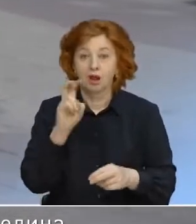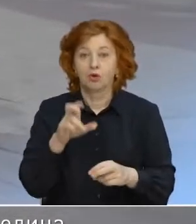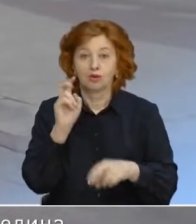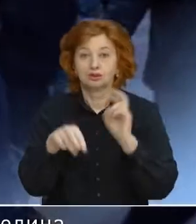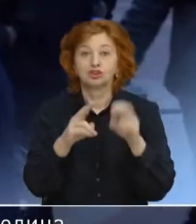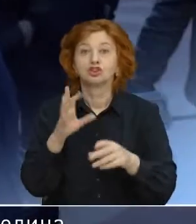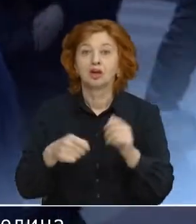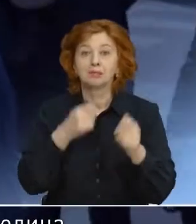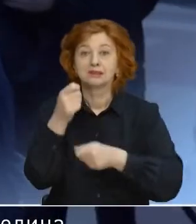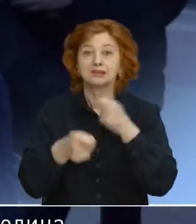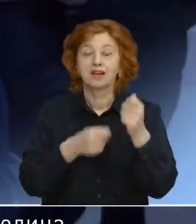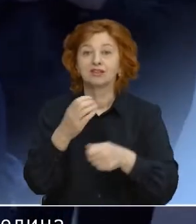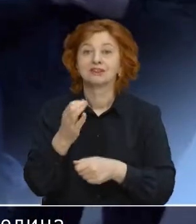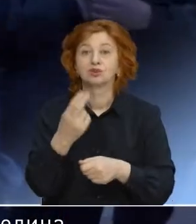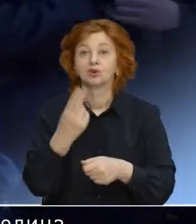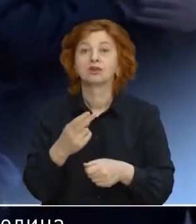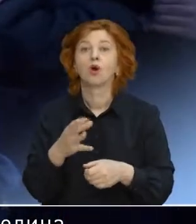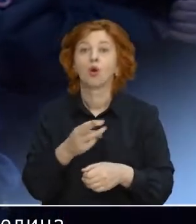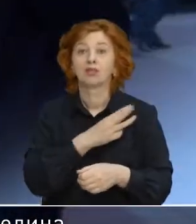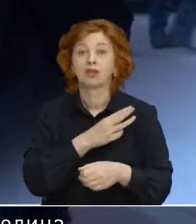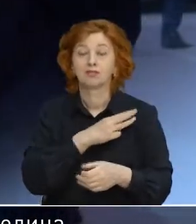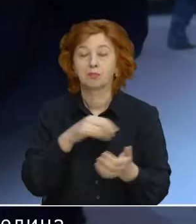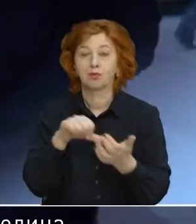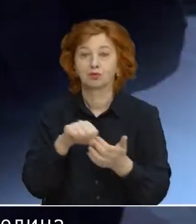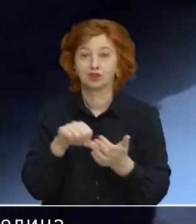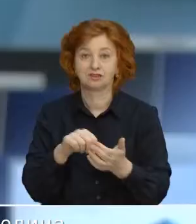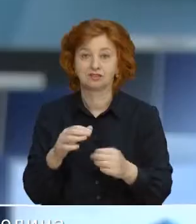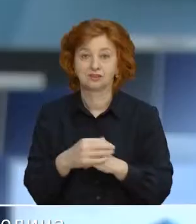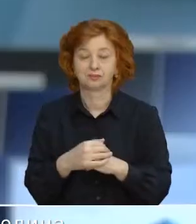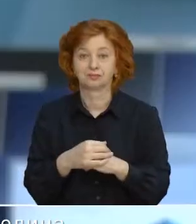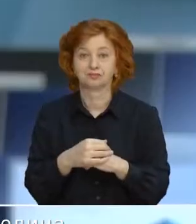чем заявивших в социальных сетях о намерении поучаствовать.